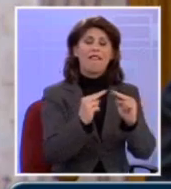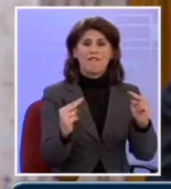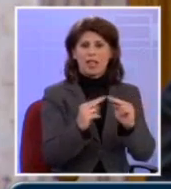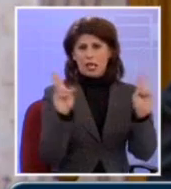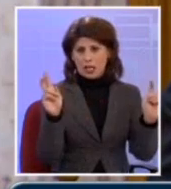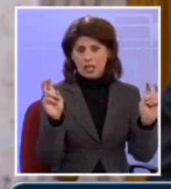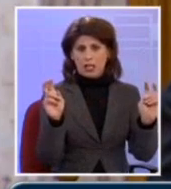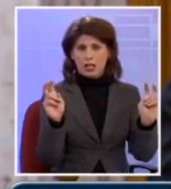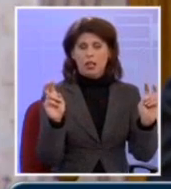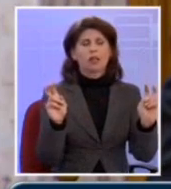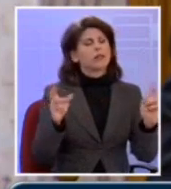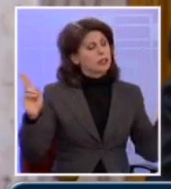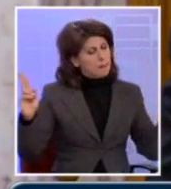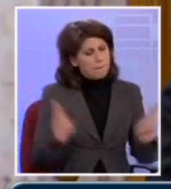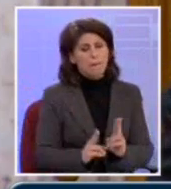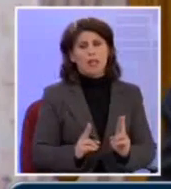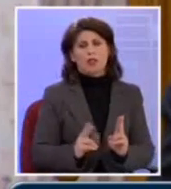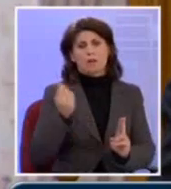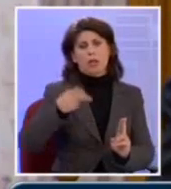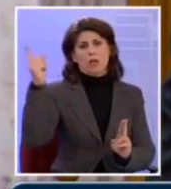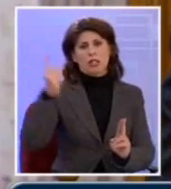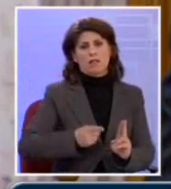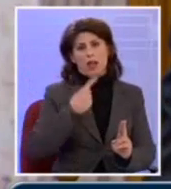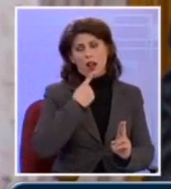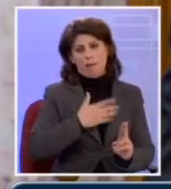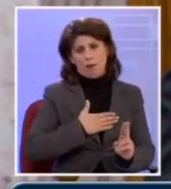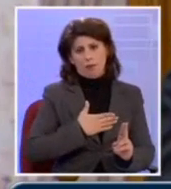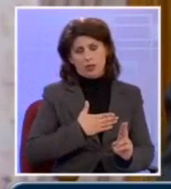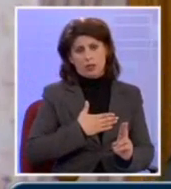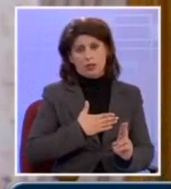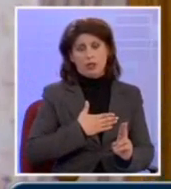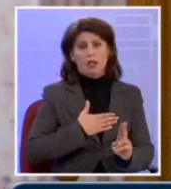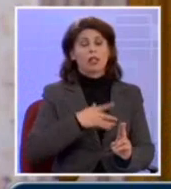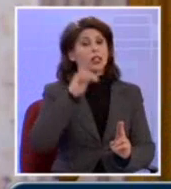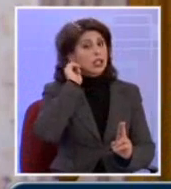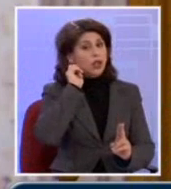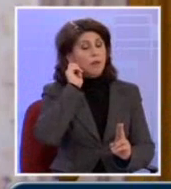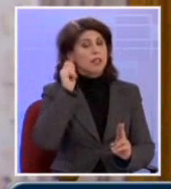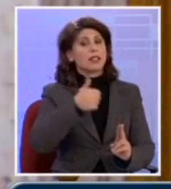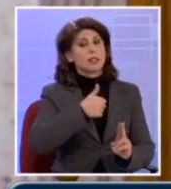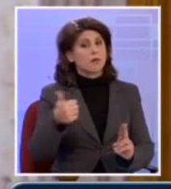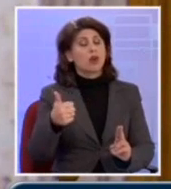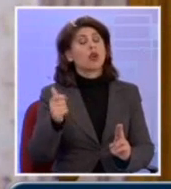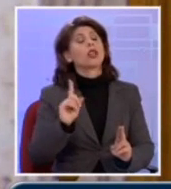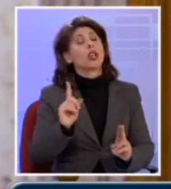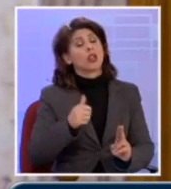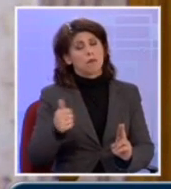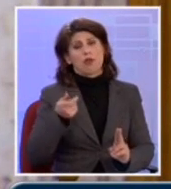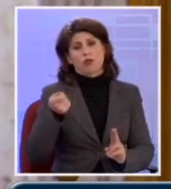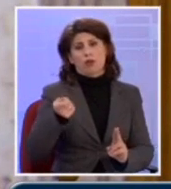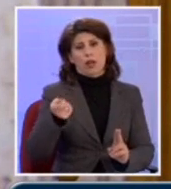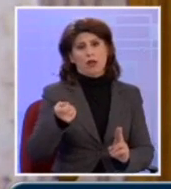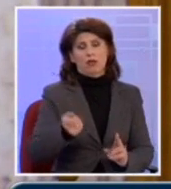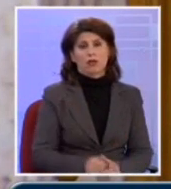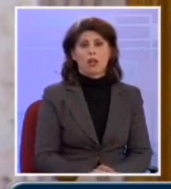τη ριζική απομείωση κατά πλειοψηφία, λέμε εμείς, της ονομαστικής και μόνο και όχι μόνο αξίας του χρέους.